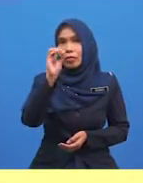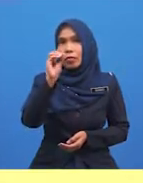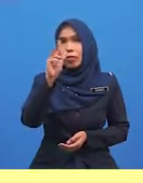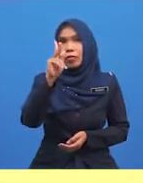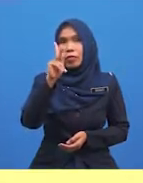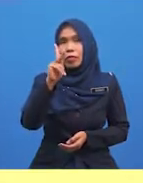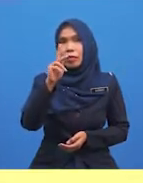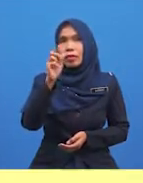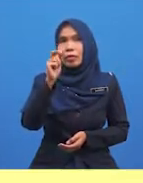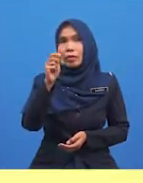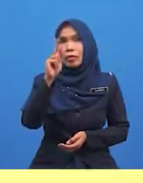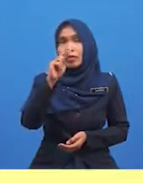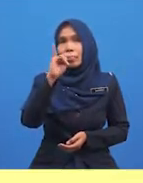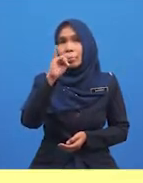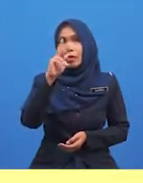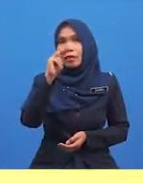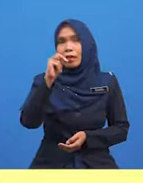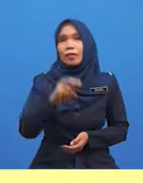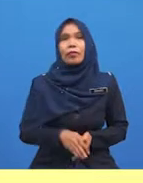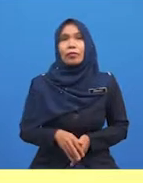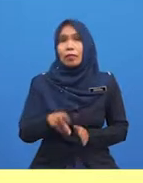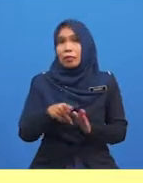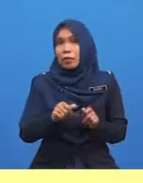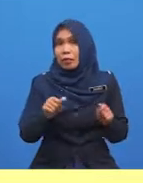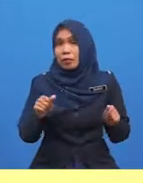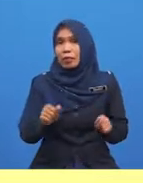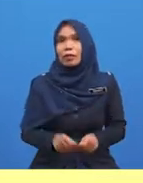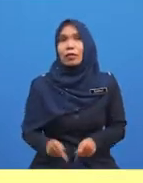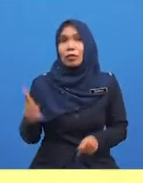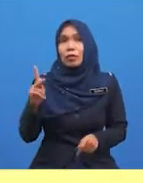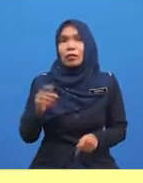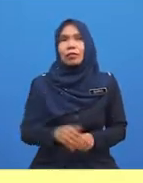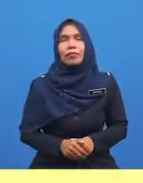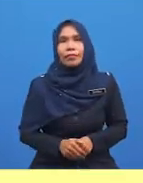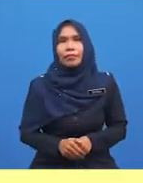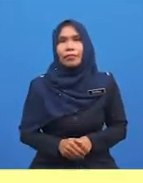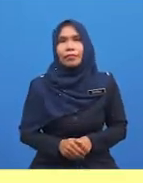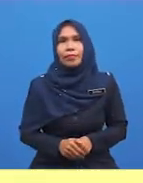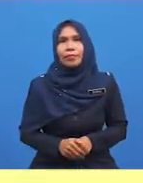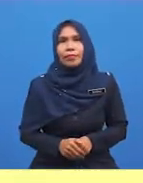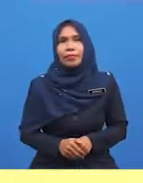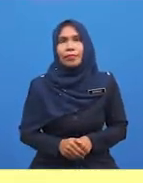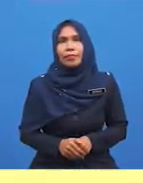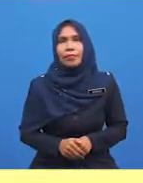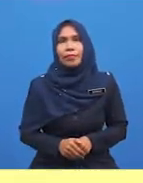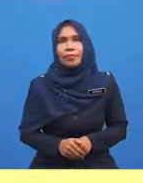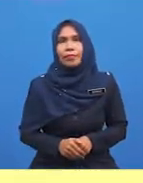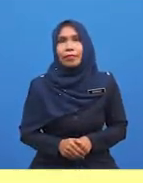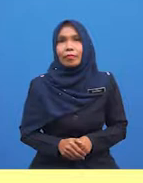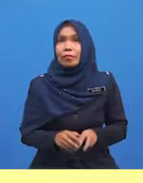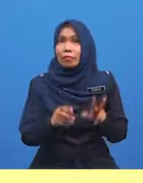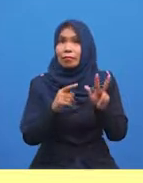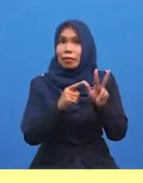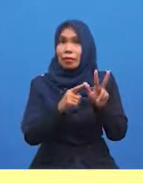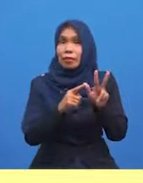Doktrin pengasingan kuasa merupakan satu pembahagian kuasa kerajaan kepada 3 badan,